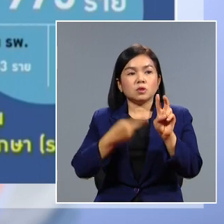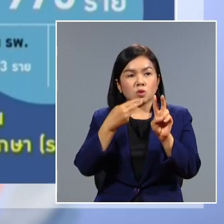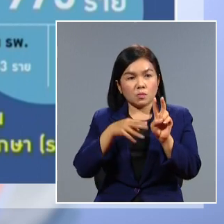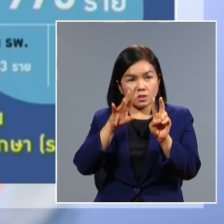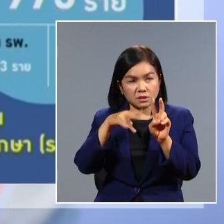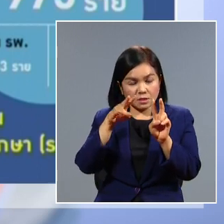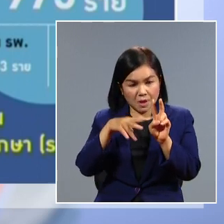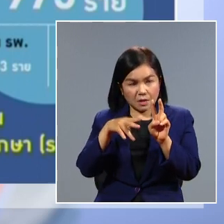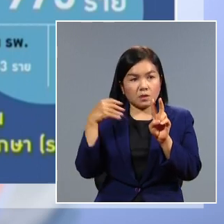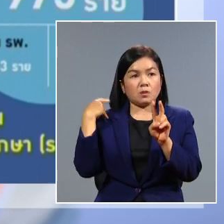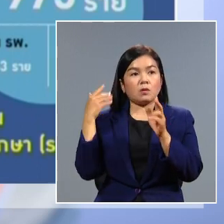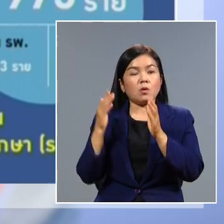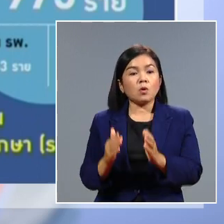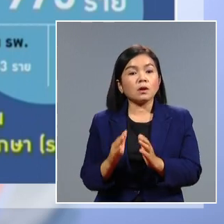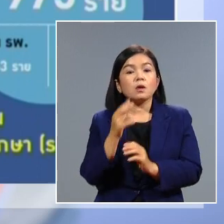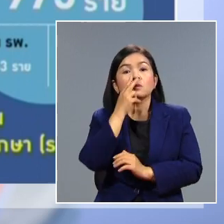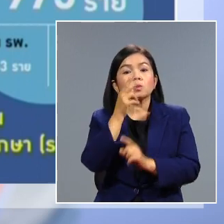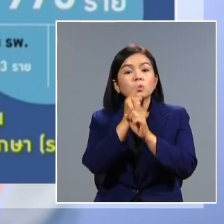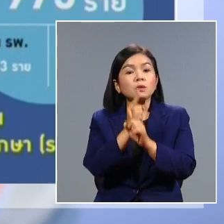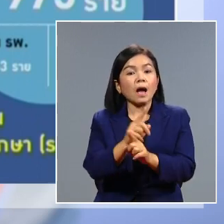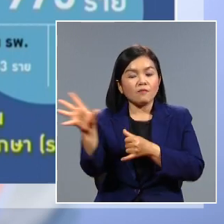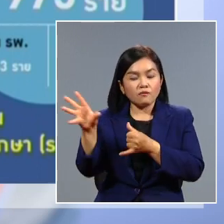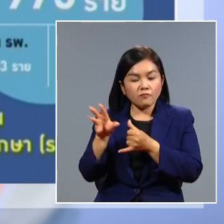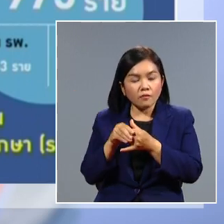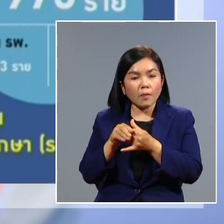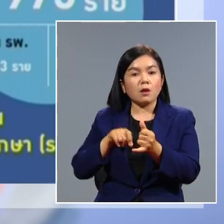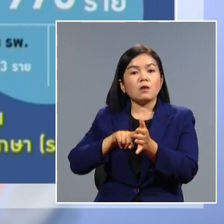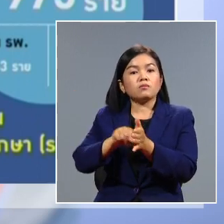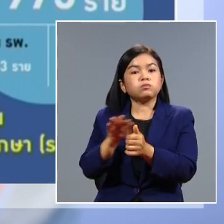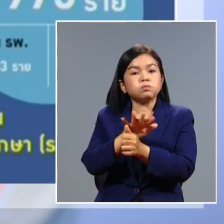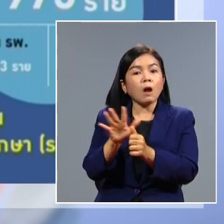ยังคงต้องจับตาการระบาดของโควิด-19 คลัสเตอร์ที่ตลาดบาง